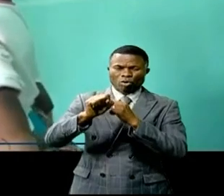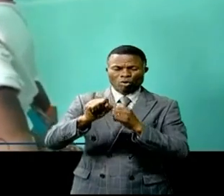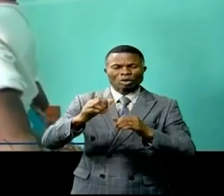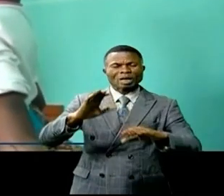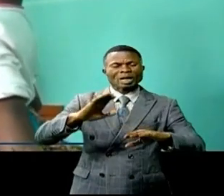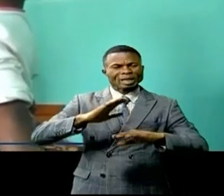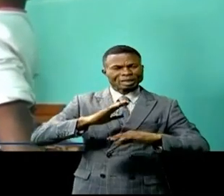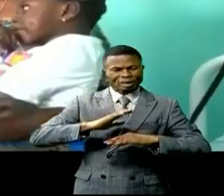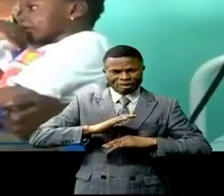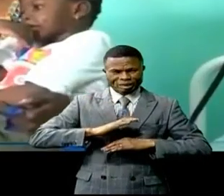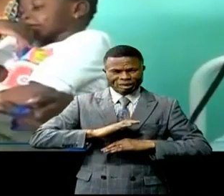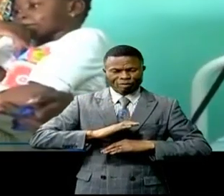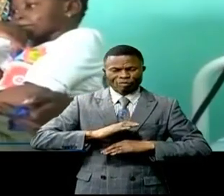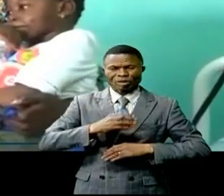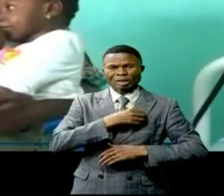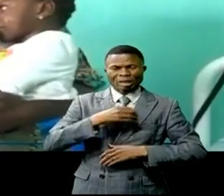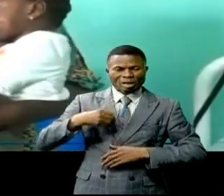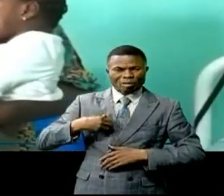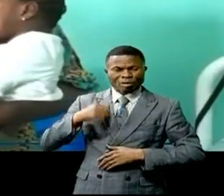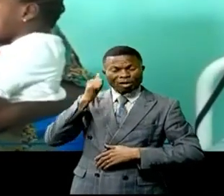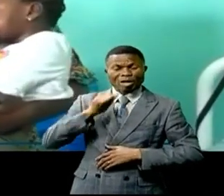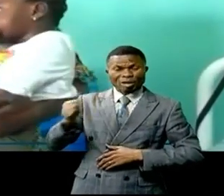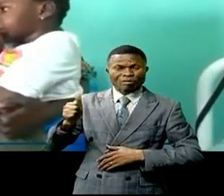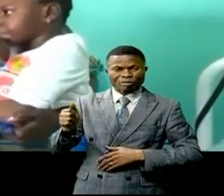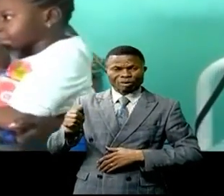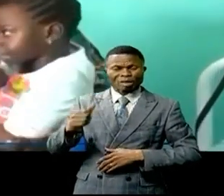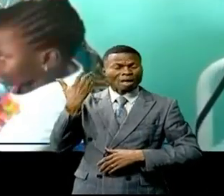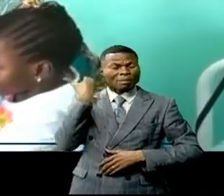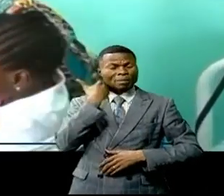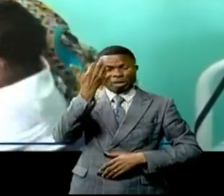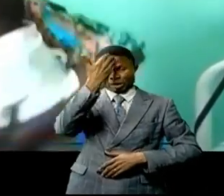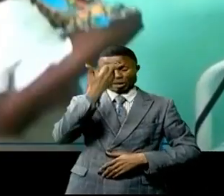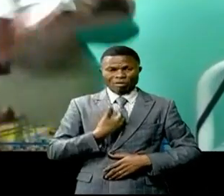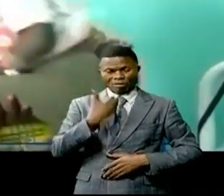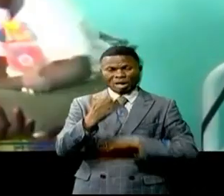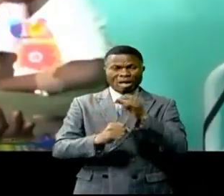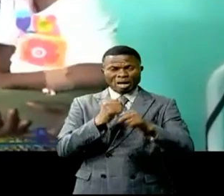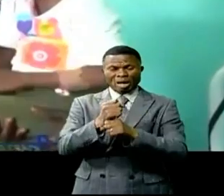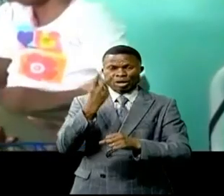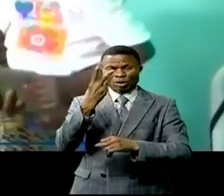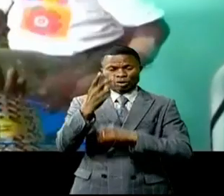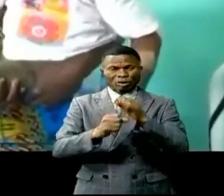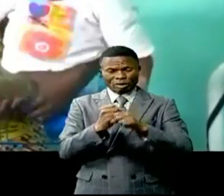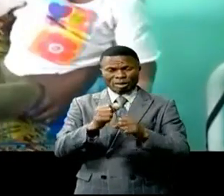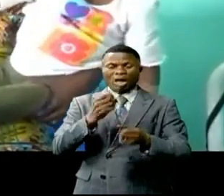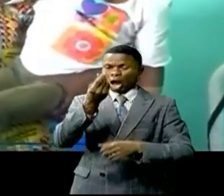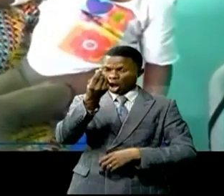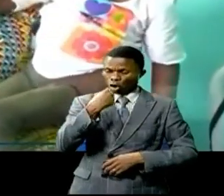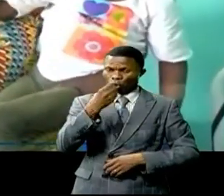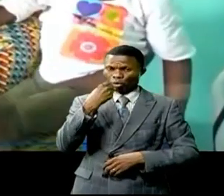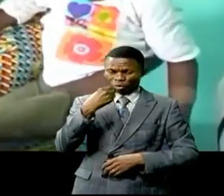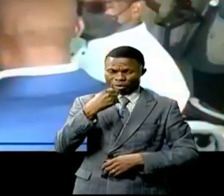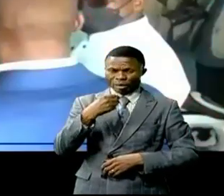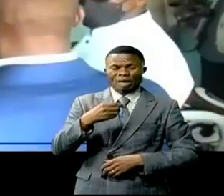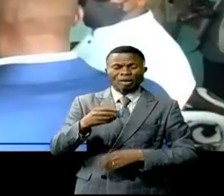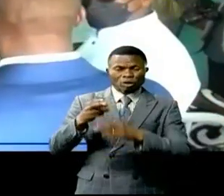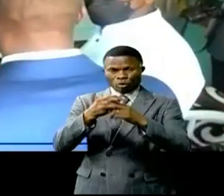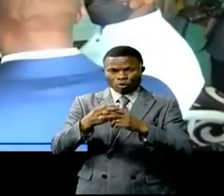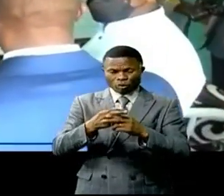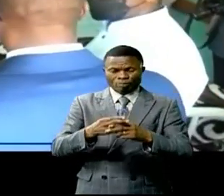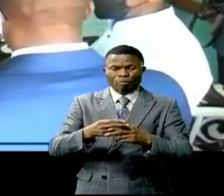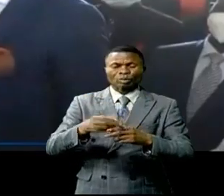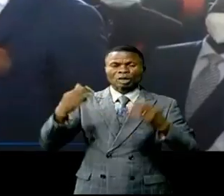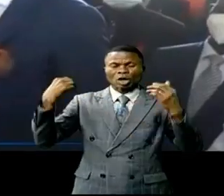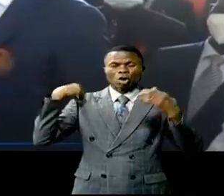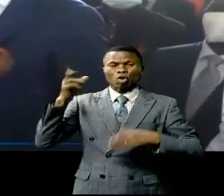pour cette femme dont la fille était victime d'un AVC à l'âge de 2 ans et sera aujourd'hui soignée grâce à la bienveillance de l'autorité